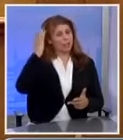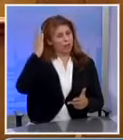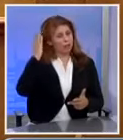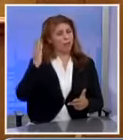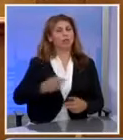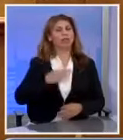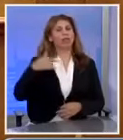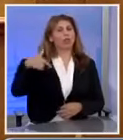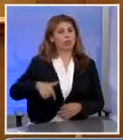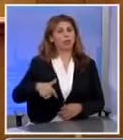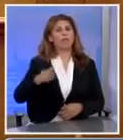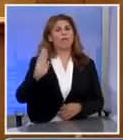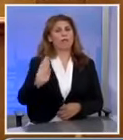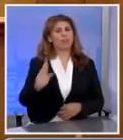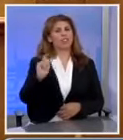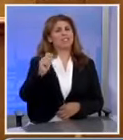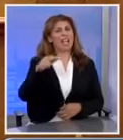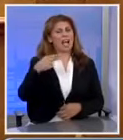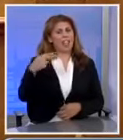Γεωργιάδης, κ. Βορύδης, κ. Αθανασίου.